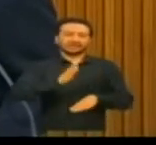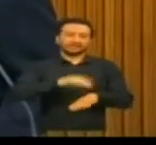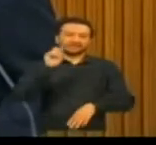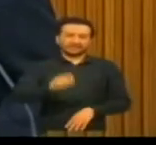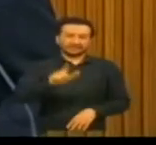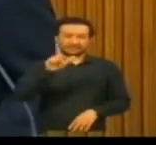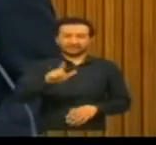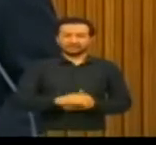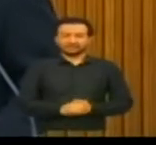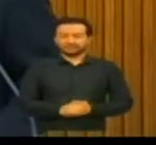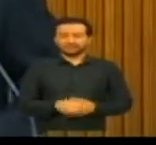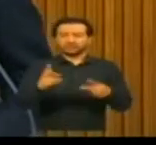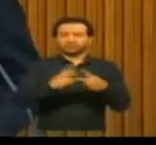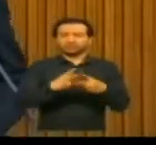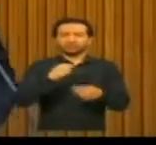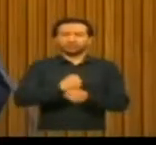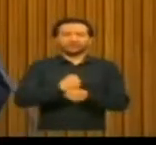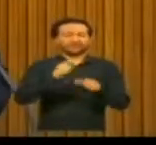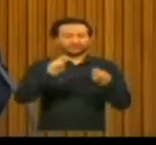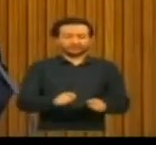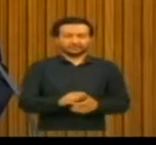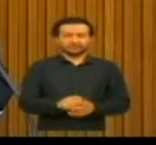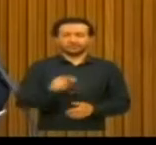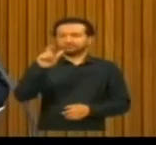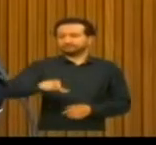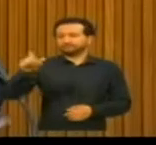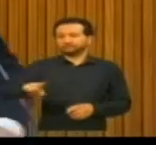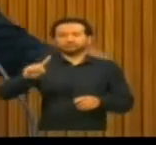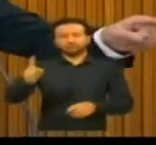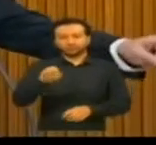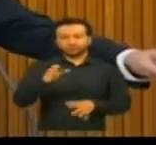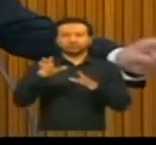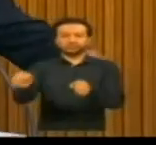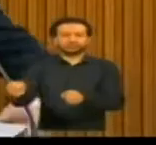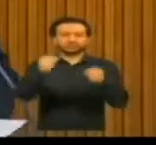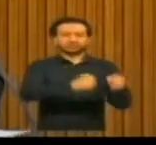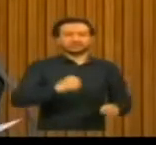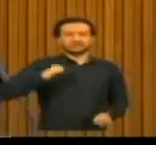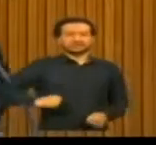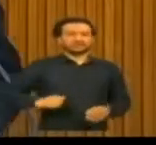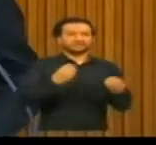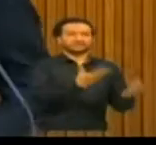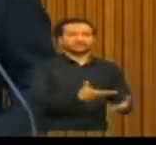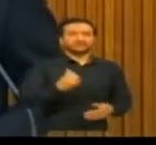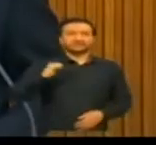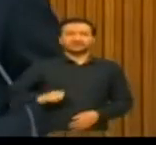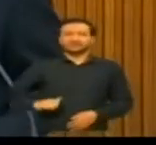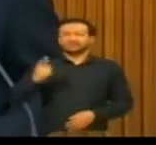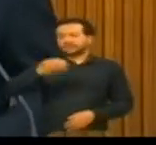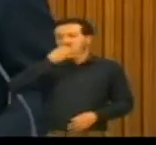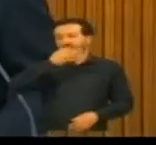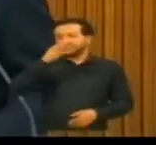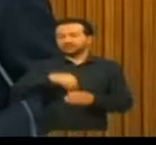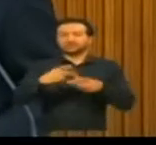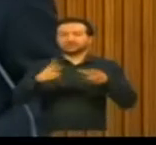lazımdı. Polis görevini yaptı. Failleri buldu. Getirdi, savcıya teslim etti. Savcı birer ifade aldı